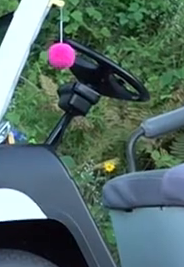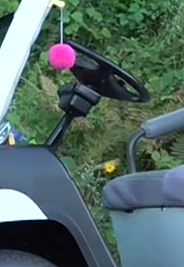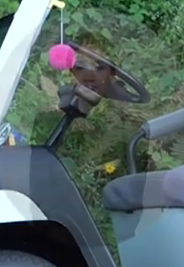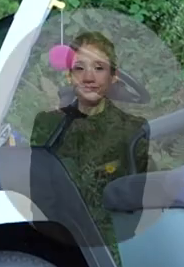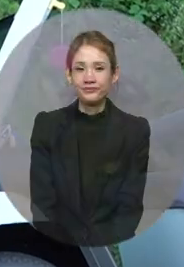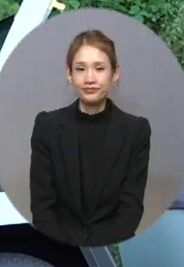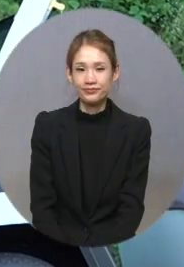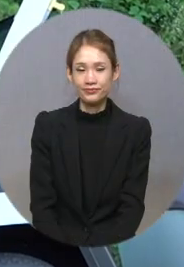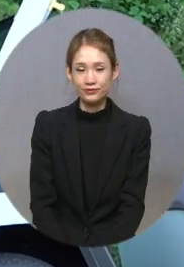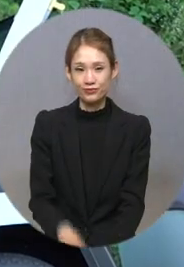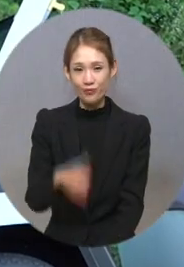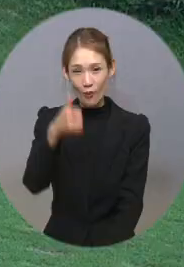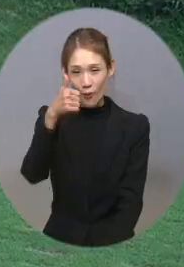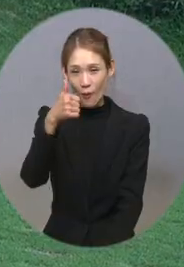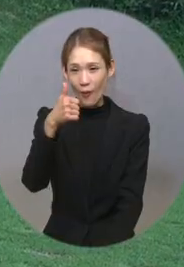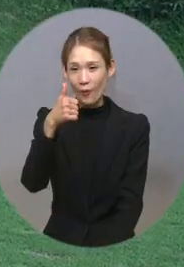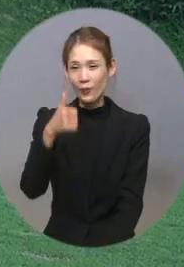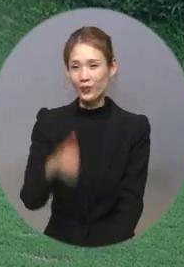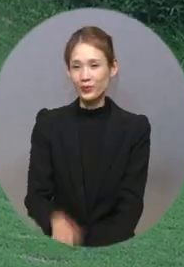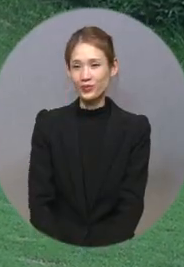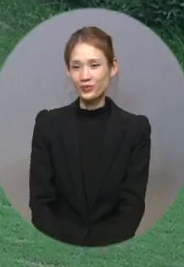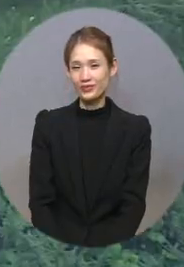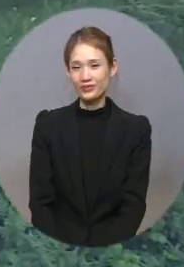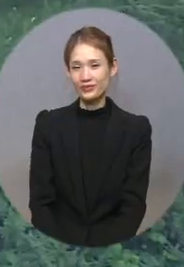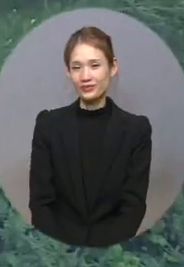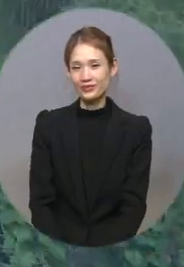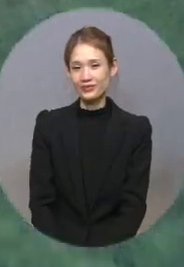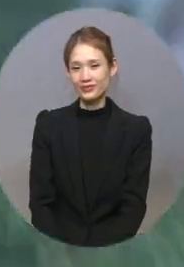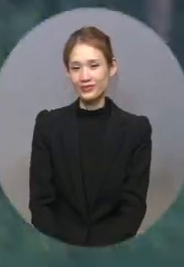자. 오, 들어오.